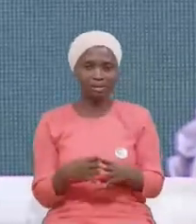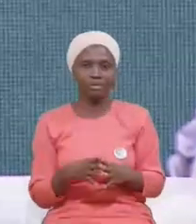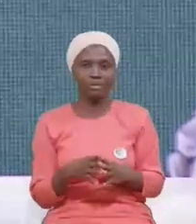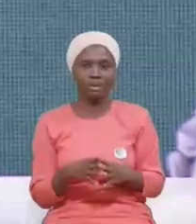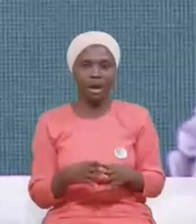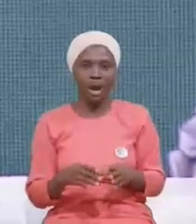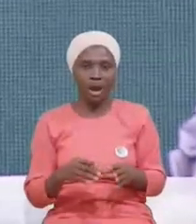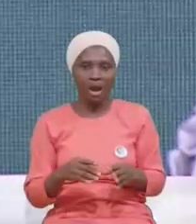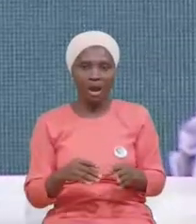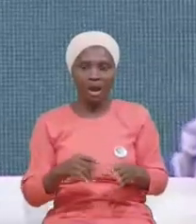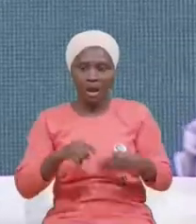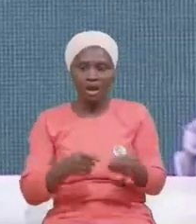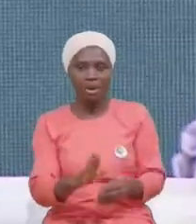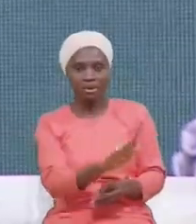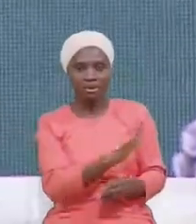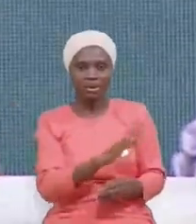de leur conviction.